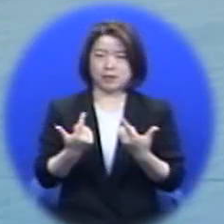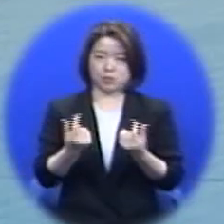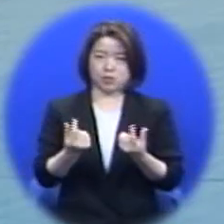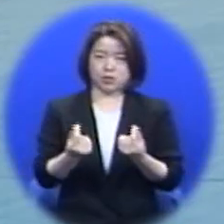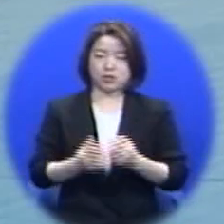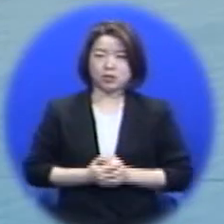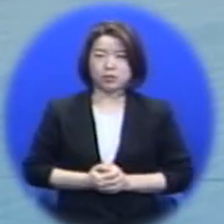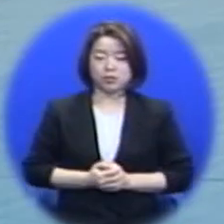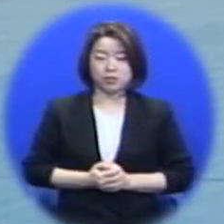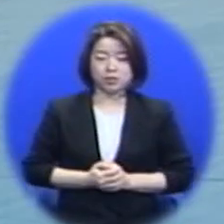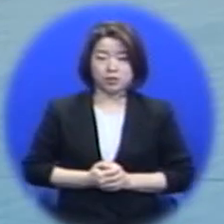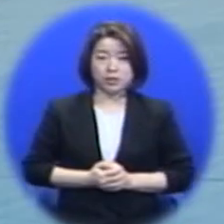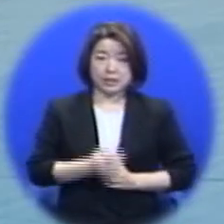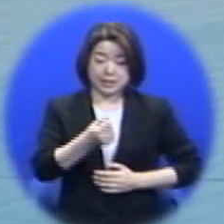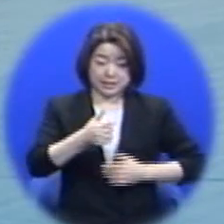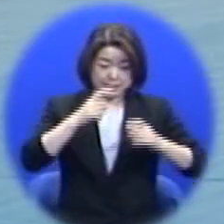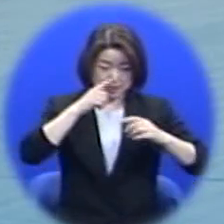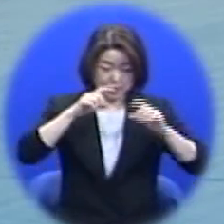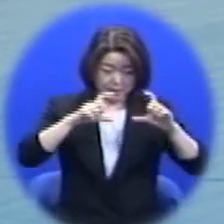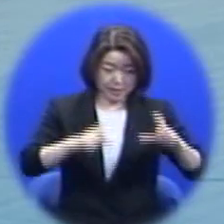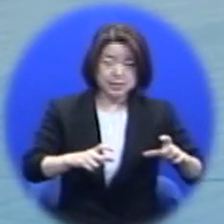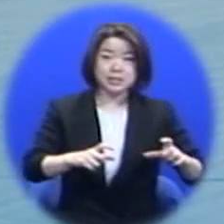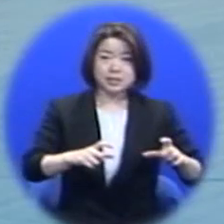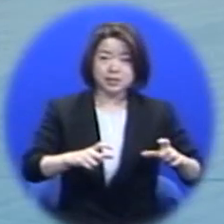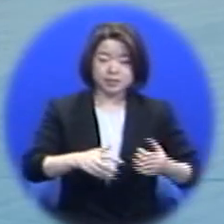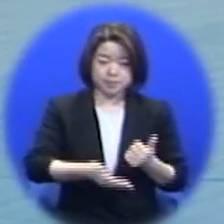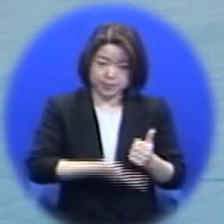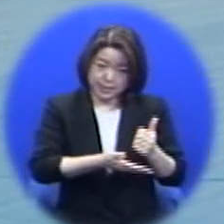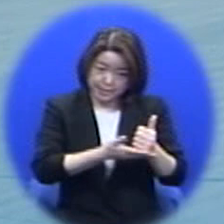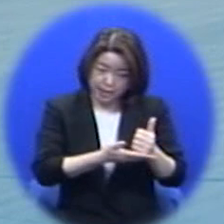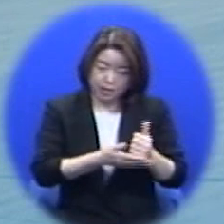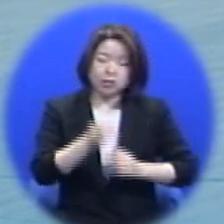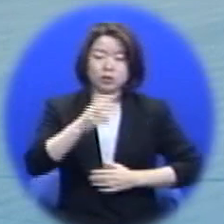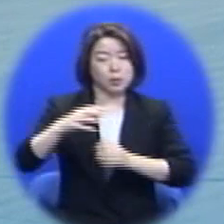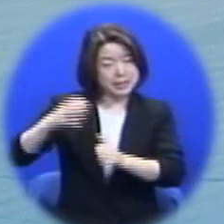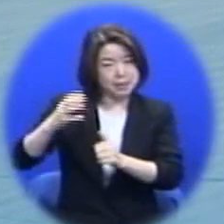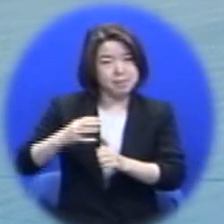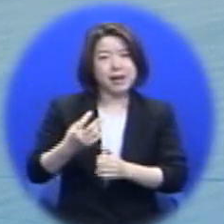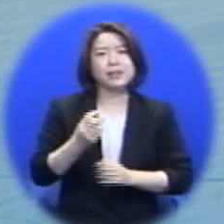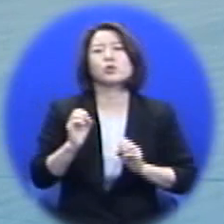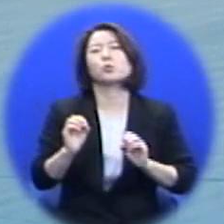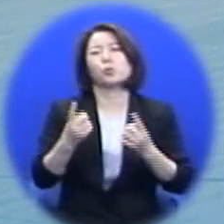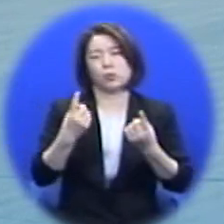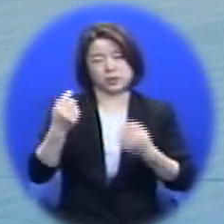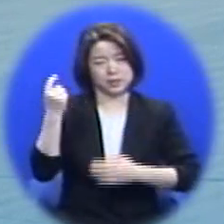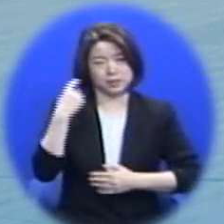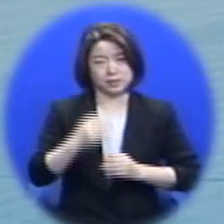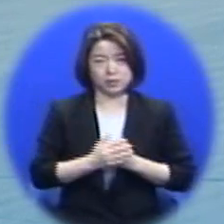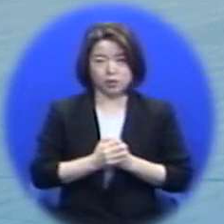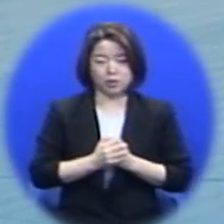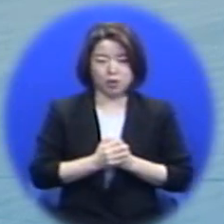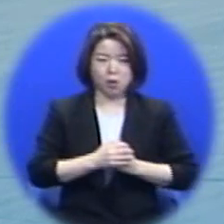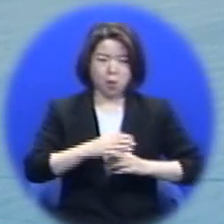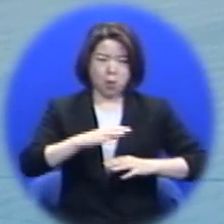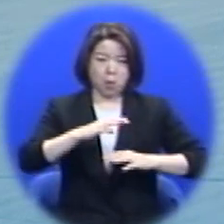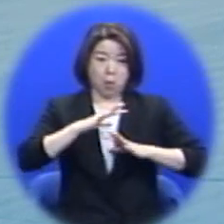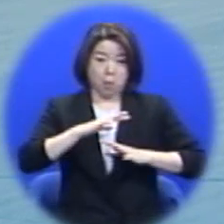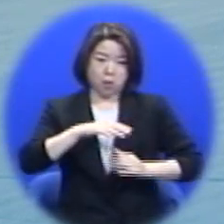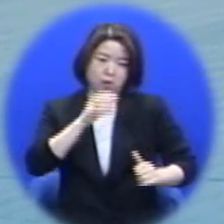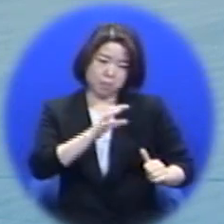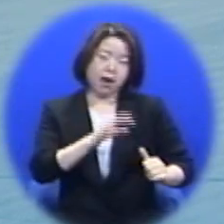소아시아 교회는 칭찬도 들었고 책망도 들었습니다. 이제 읽어가시면 알겠지만 무서운 책망도